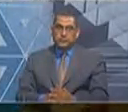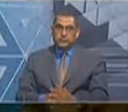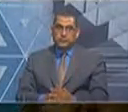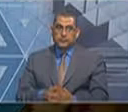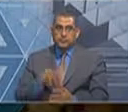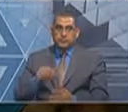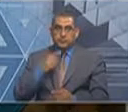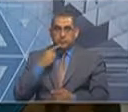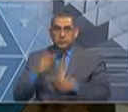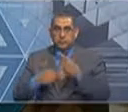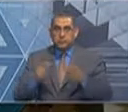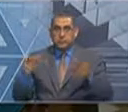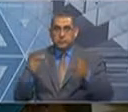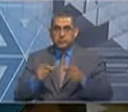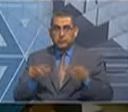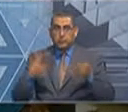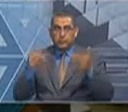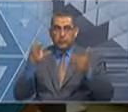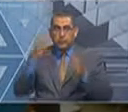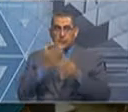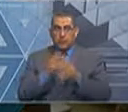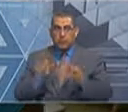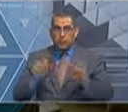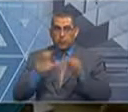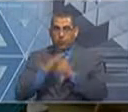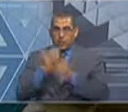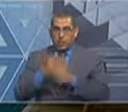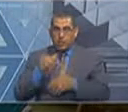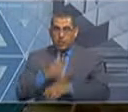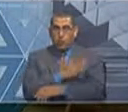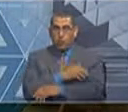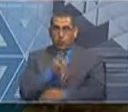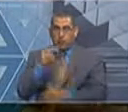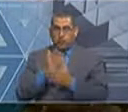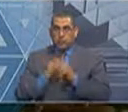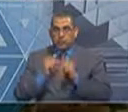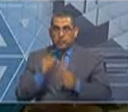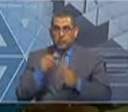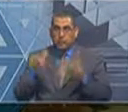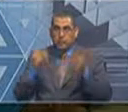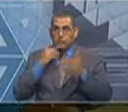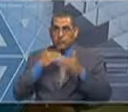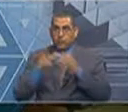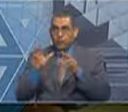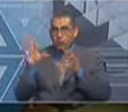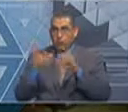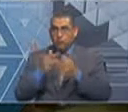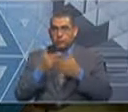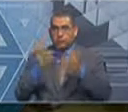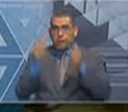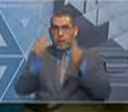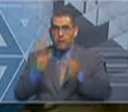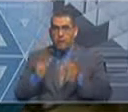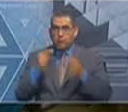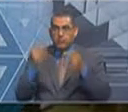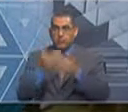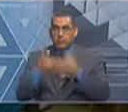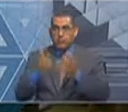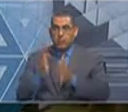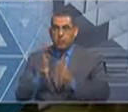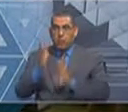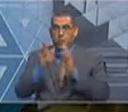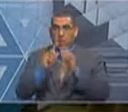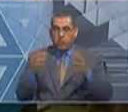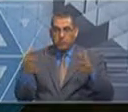في دورة تعقد عبر الفيديو بسبب جائحة كورونا، أعضاء الأمم المتحدة يصادقون اليوم على إعلان مناهض للإجراءات